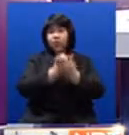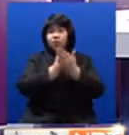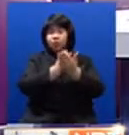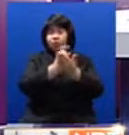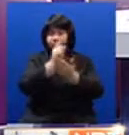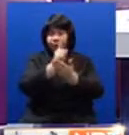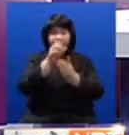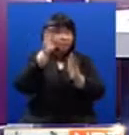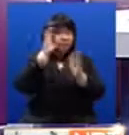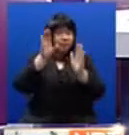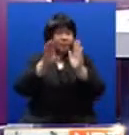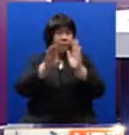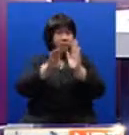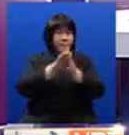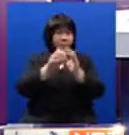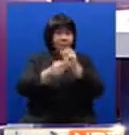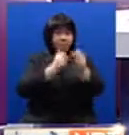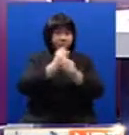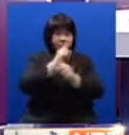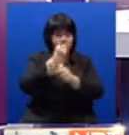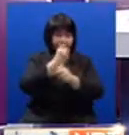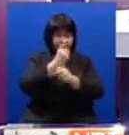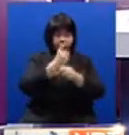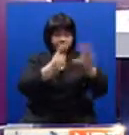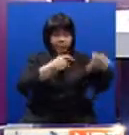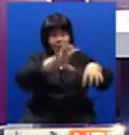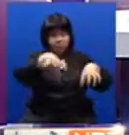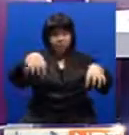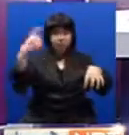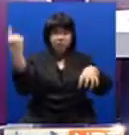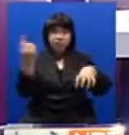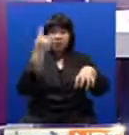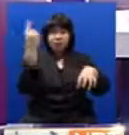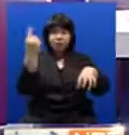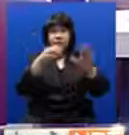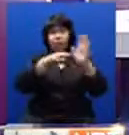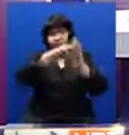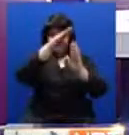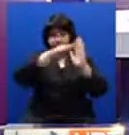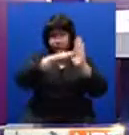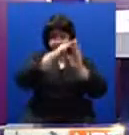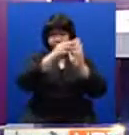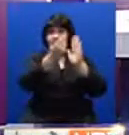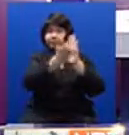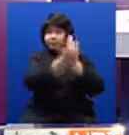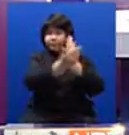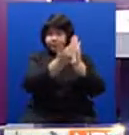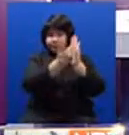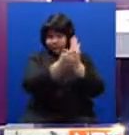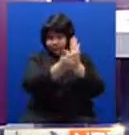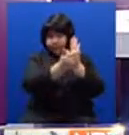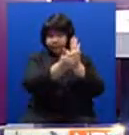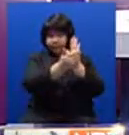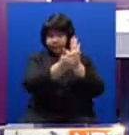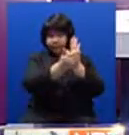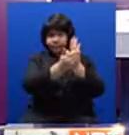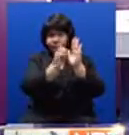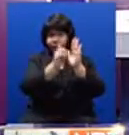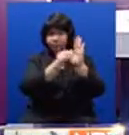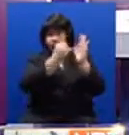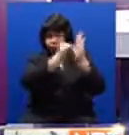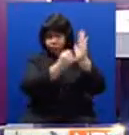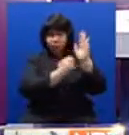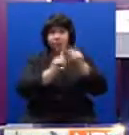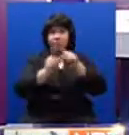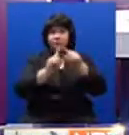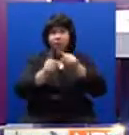่วของส่ทายปีก่าวตอนรับปีใหม่ทำให้แงทองเที่วทงในพนที่ของพาคเหือก็ดีพาคตนออกแยงเหนืมรวไปถึงอีกหๆ